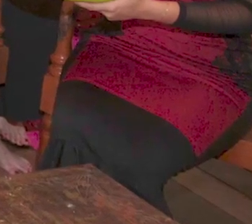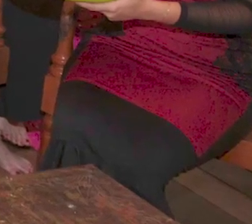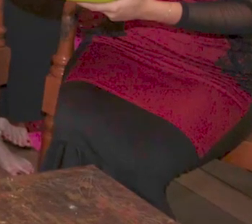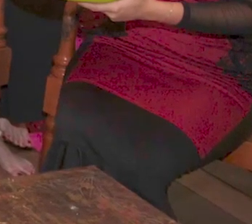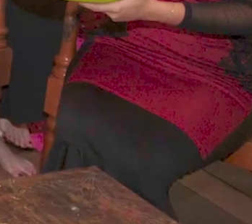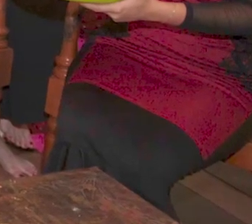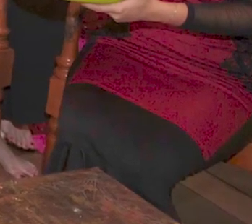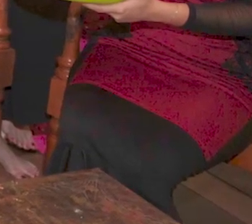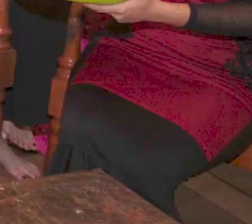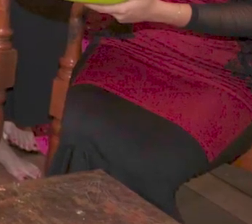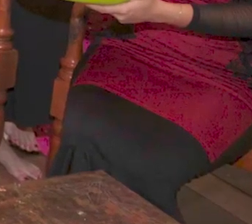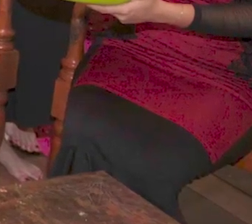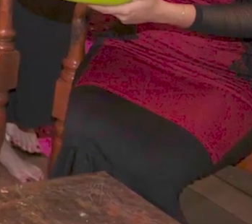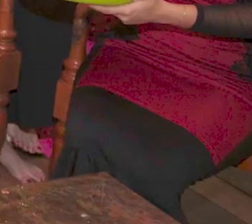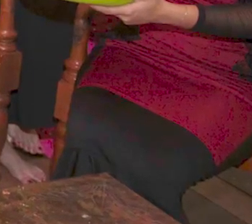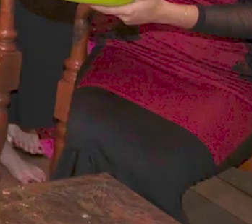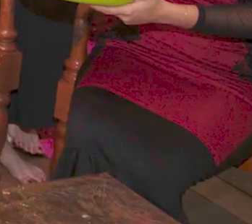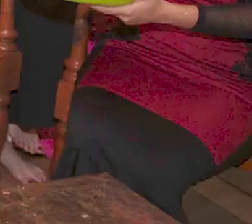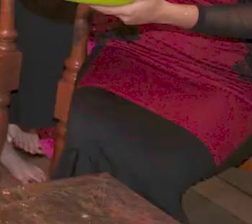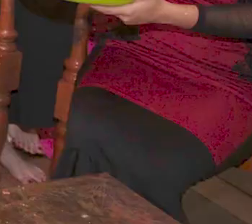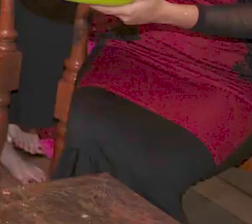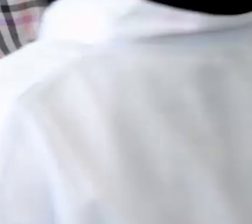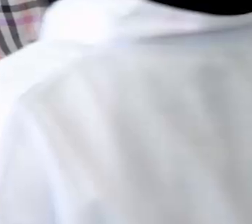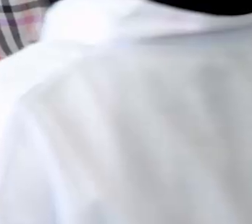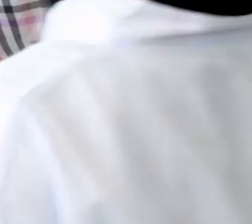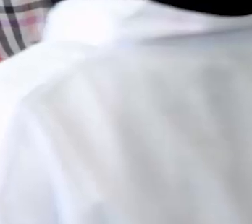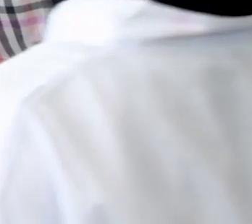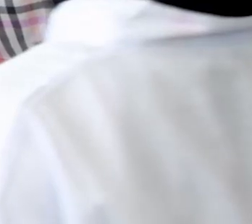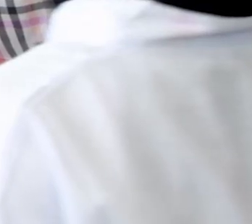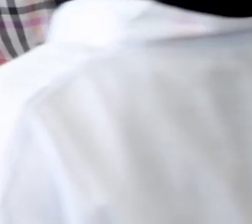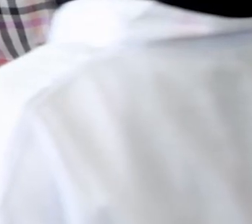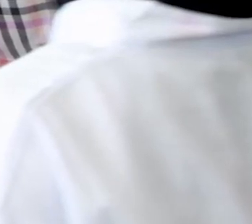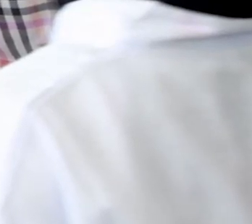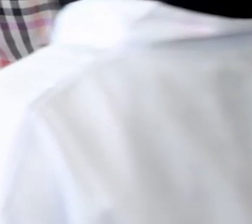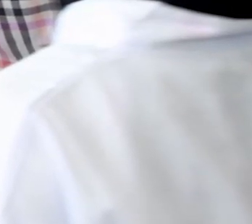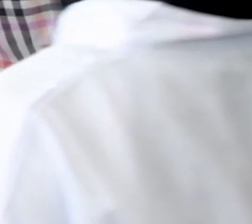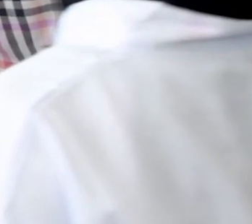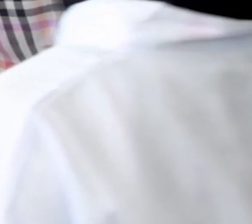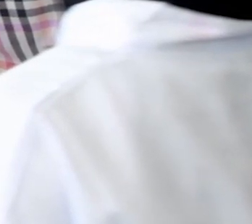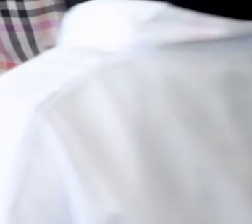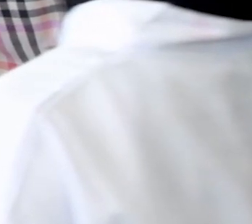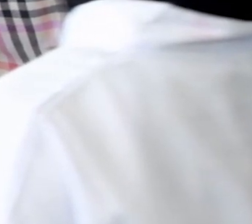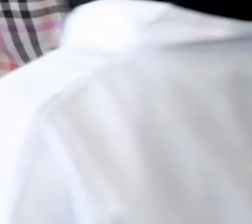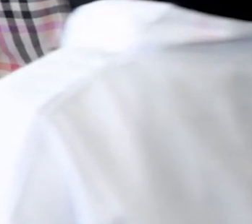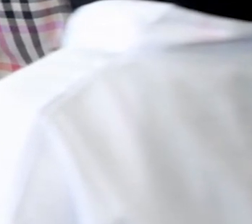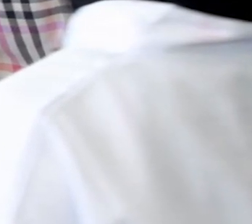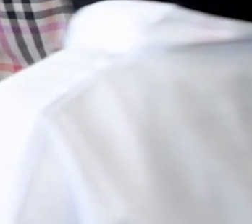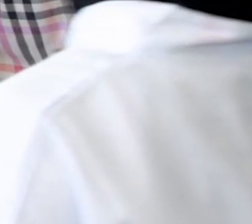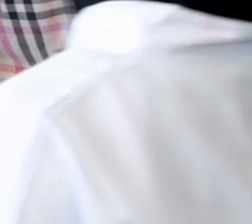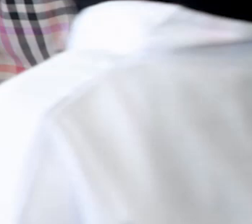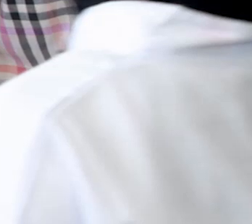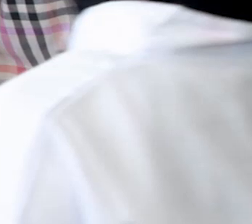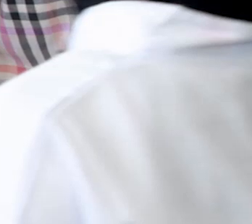terdekat sahaja dan tidak boleh melebihi 20 orang pada satu hari, iaitu pada